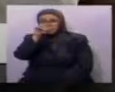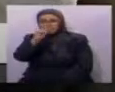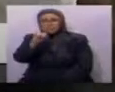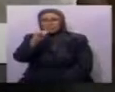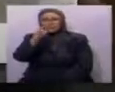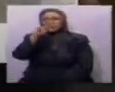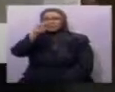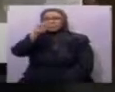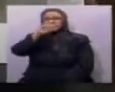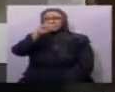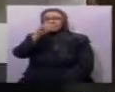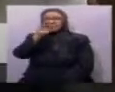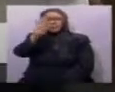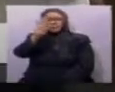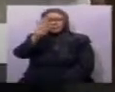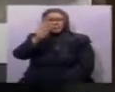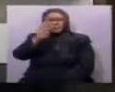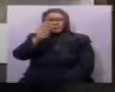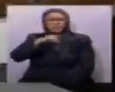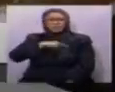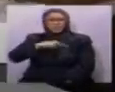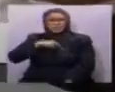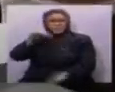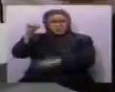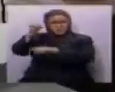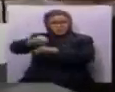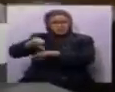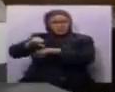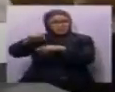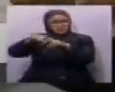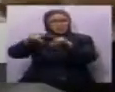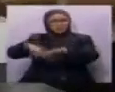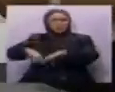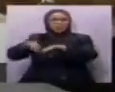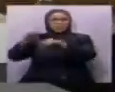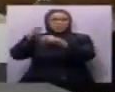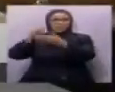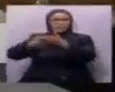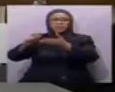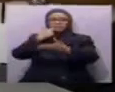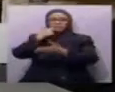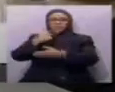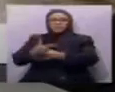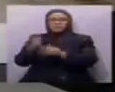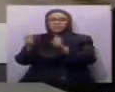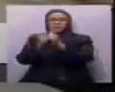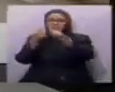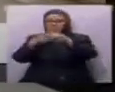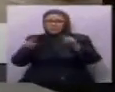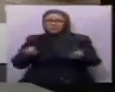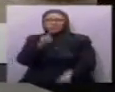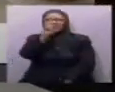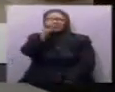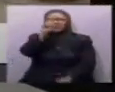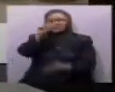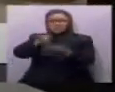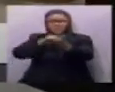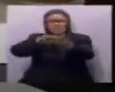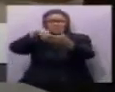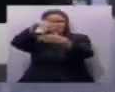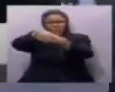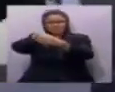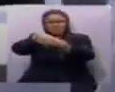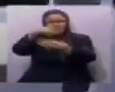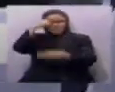undi mengenepikan penyandang jawatan sebelum ini, Dato' Lau Beng Chu, dengan perbezaan hanya satu undi. Untuk jawatan Timbalan